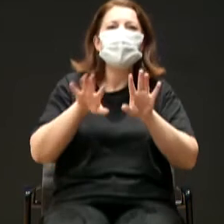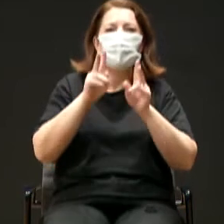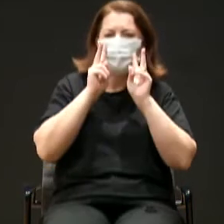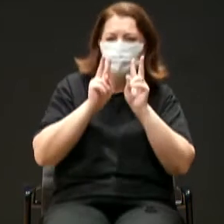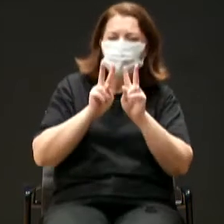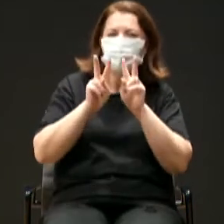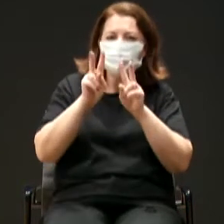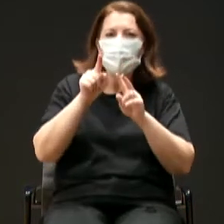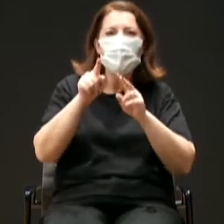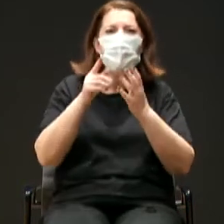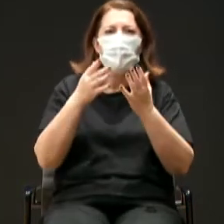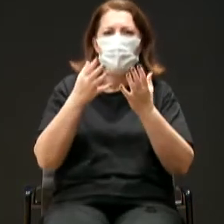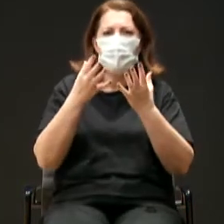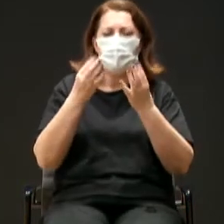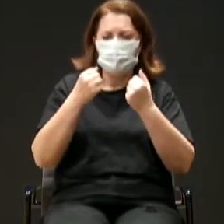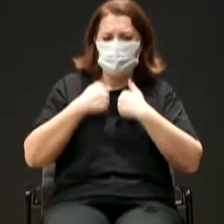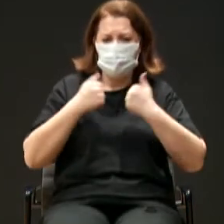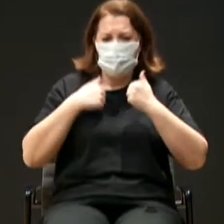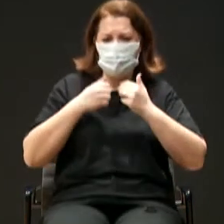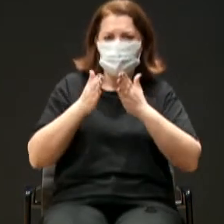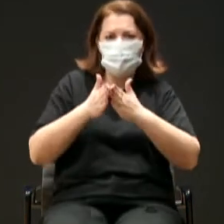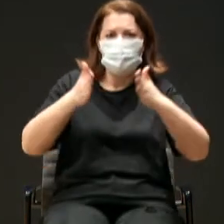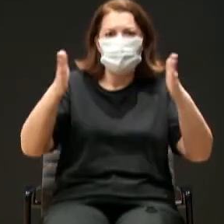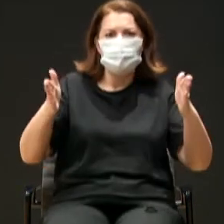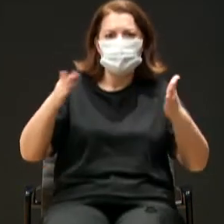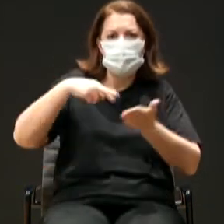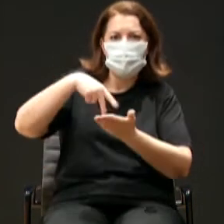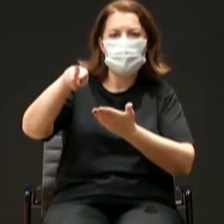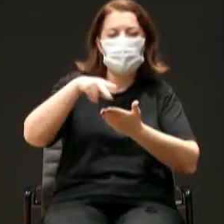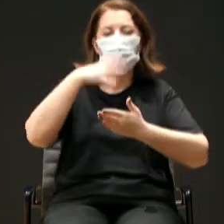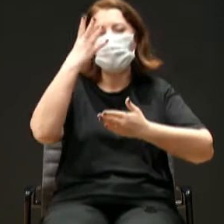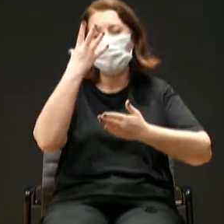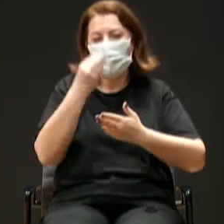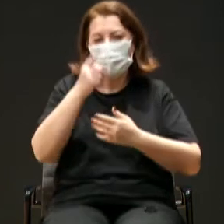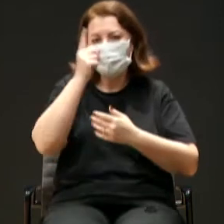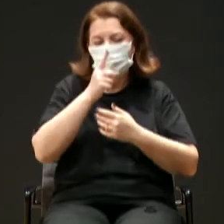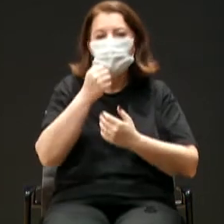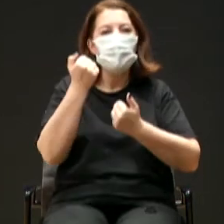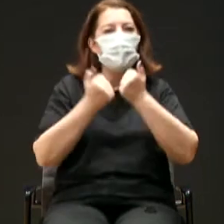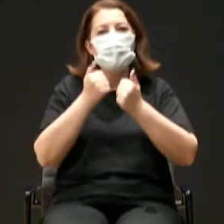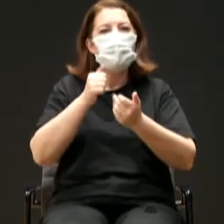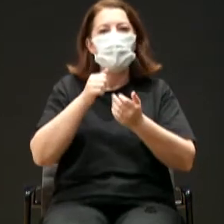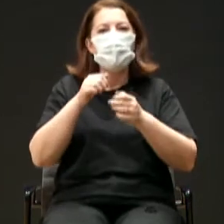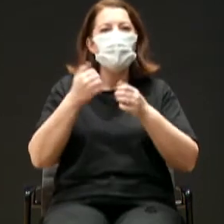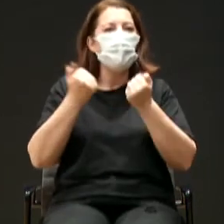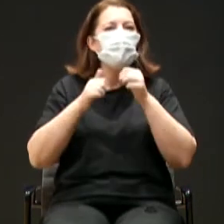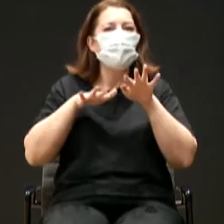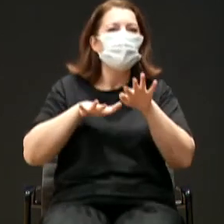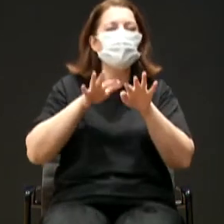kaldırımların gereğinden fazla geniş tutulmuş olması neticesinde araç trafiğine sebep